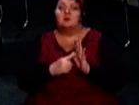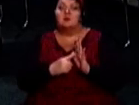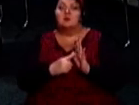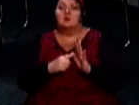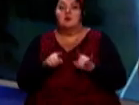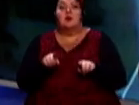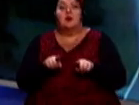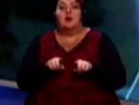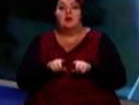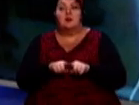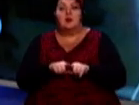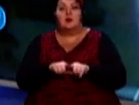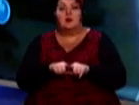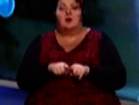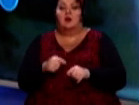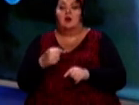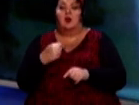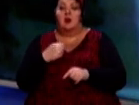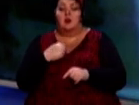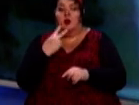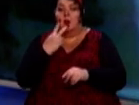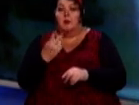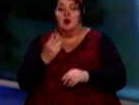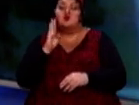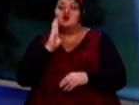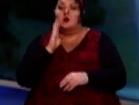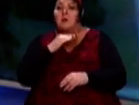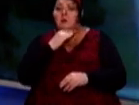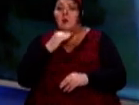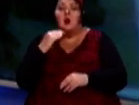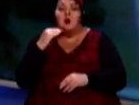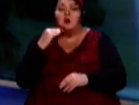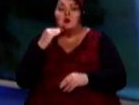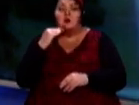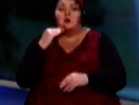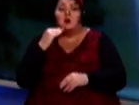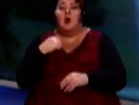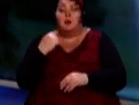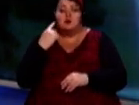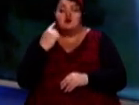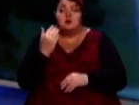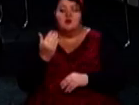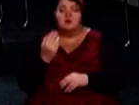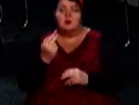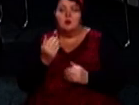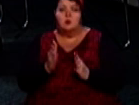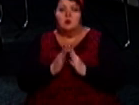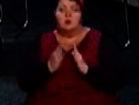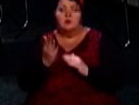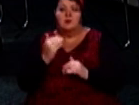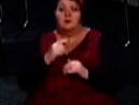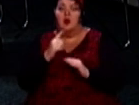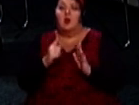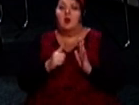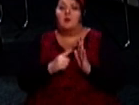Питання таке. Я бачу багатьох... Алло. Ми вас чуємо, будь ласка, говоріть. Яке питання?